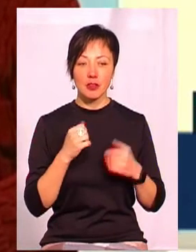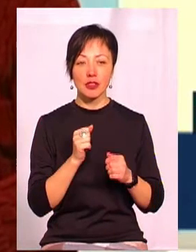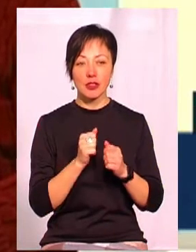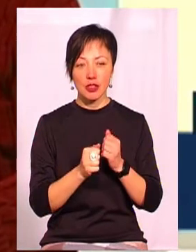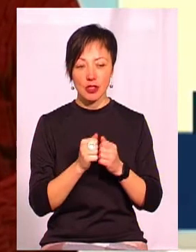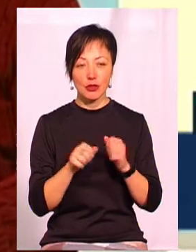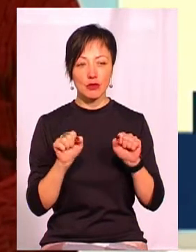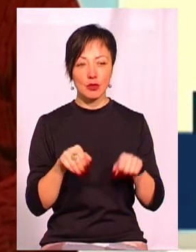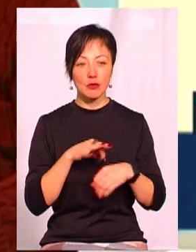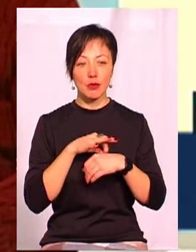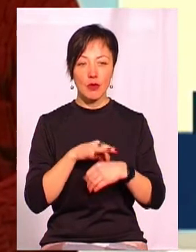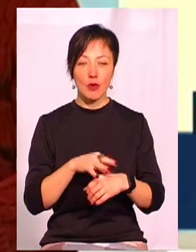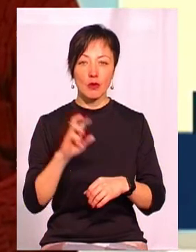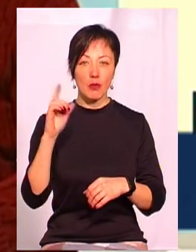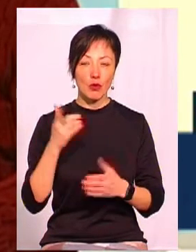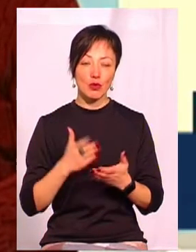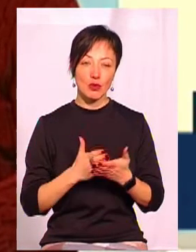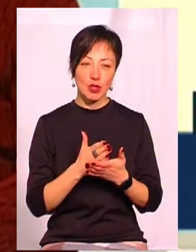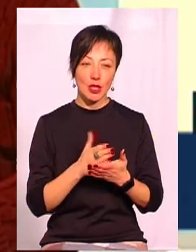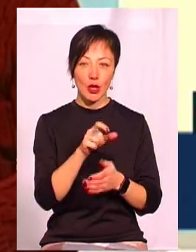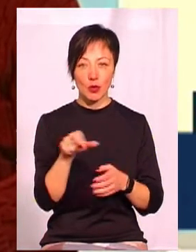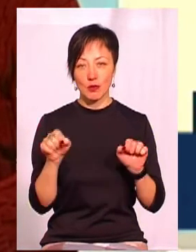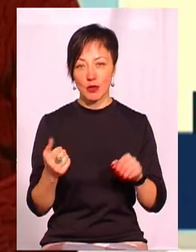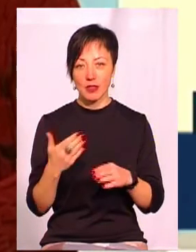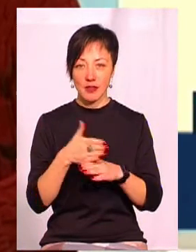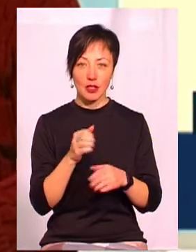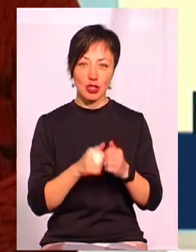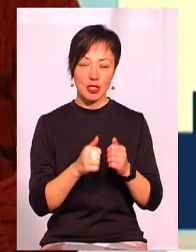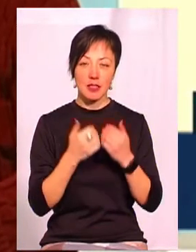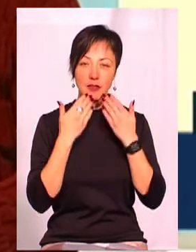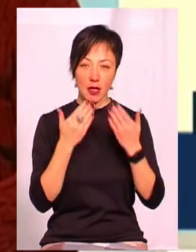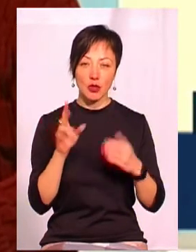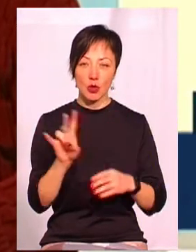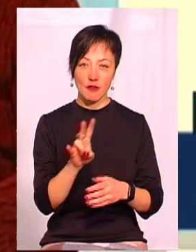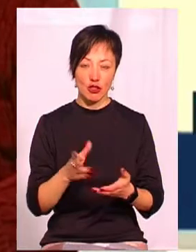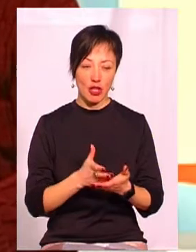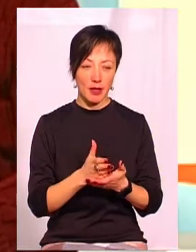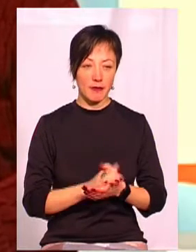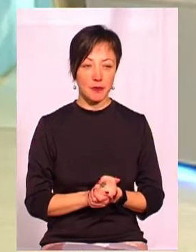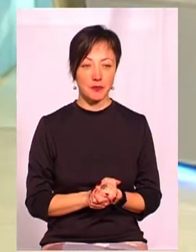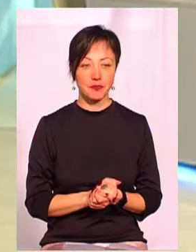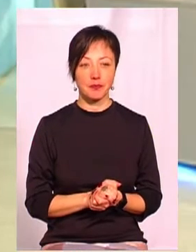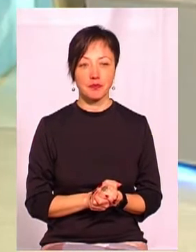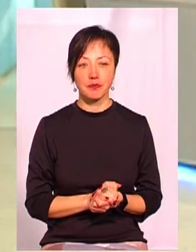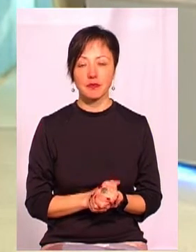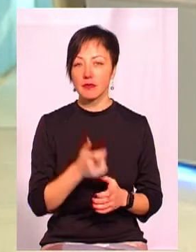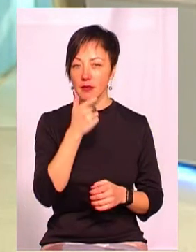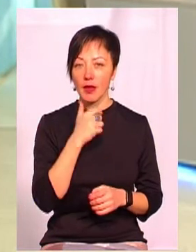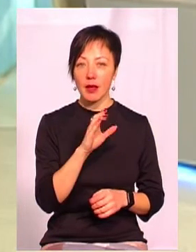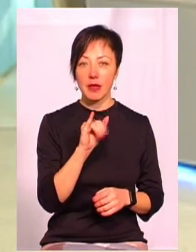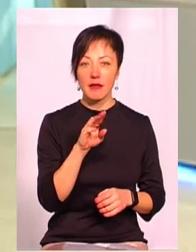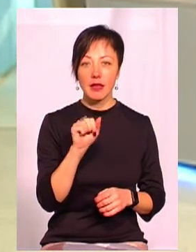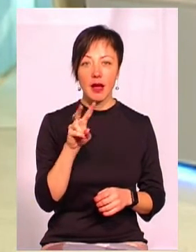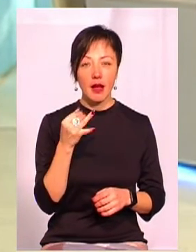найчастіше зможемо проводити і богослужіння, і люди зможуть звертатись частіше до священиків. Пане Віталію, ви от